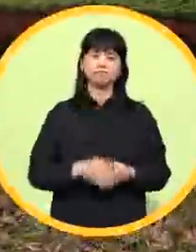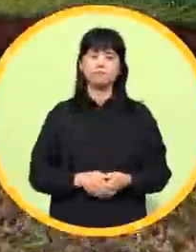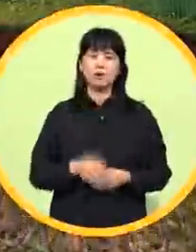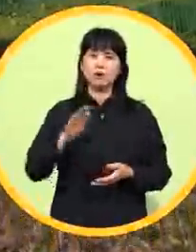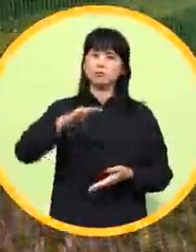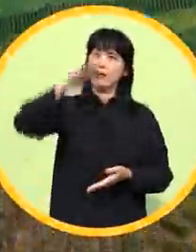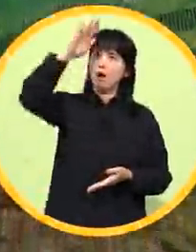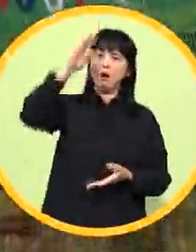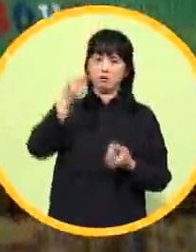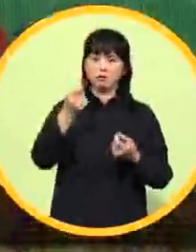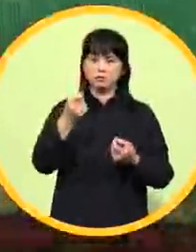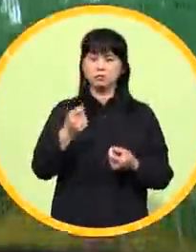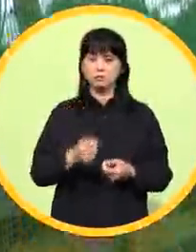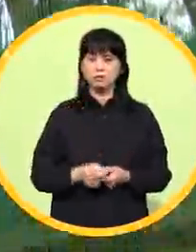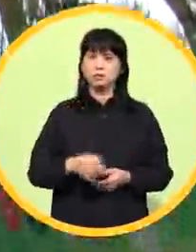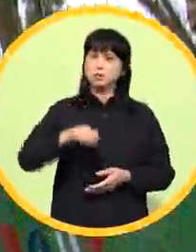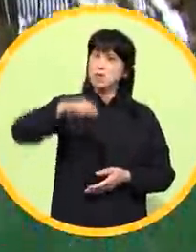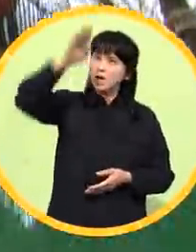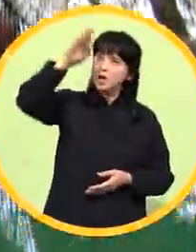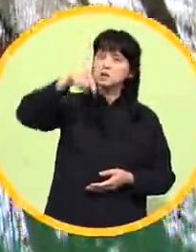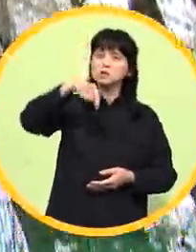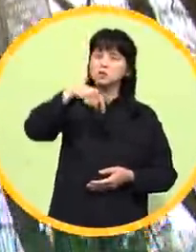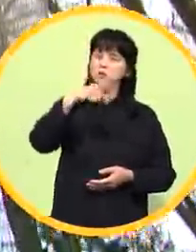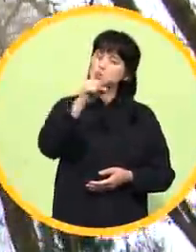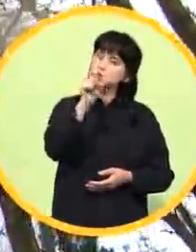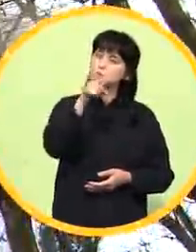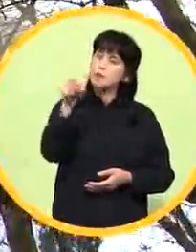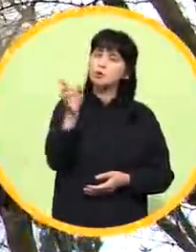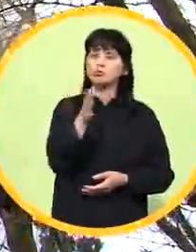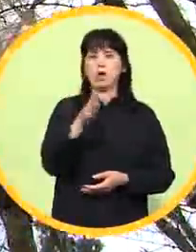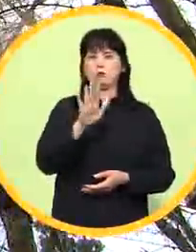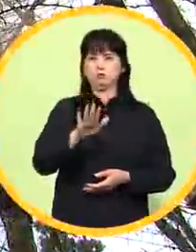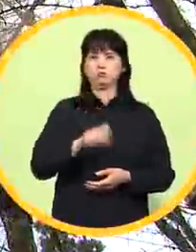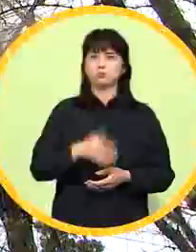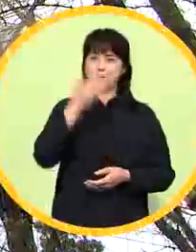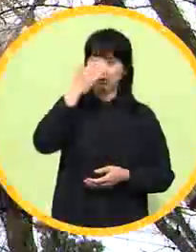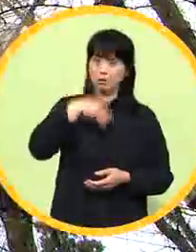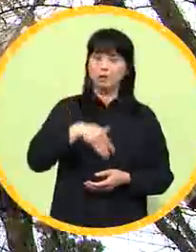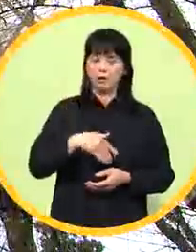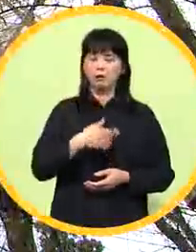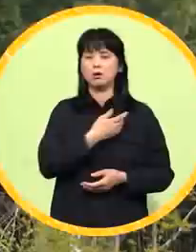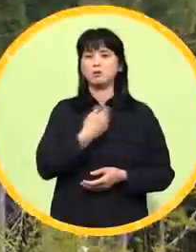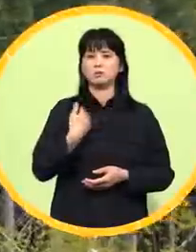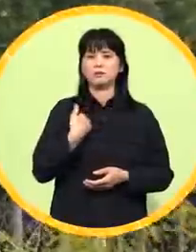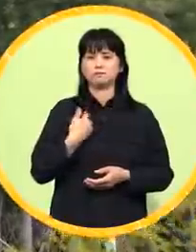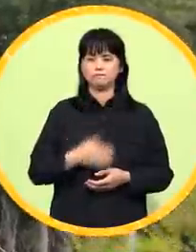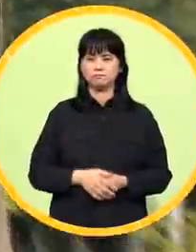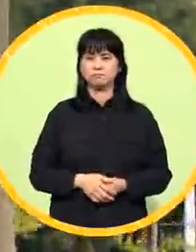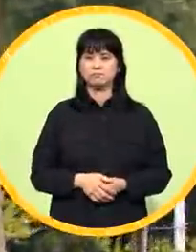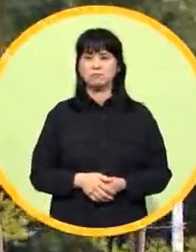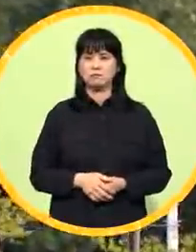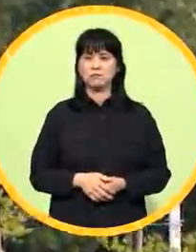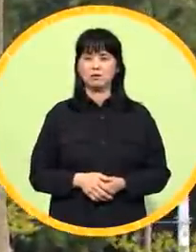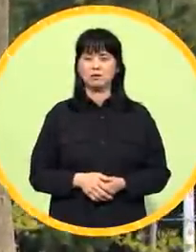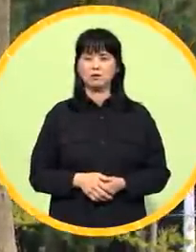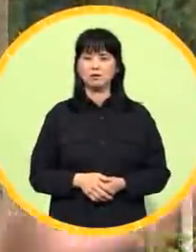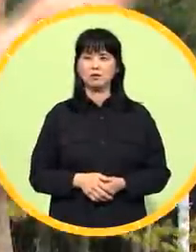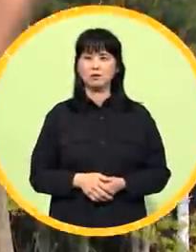結構高いですよ結構高い山でかいとこでも10メートルぐらいありますけど大丈夫です安心してください